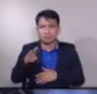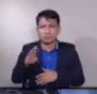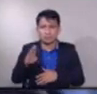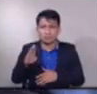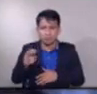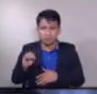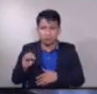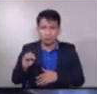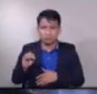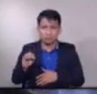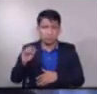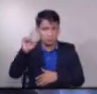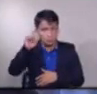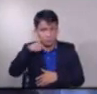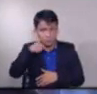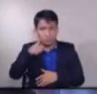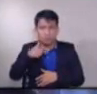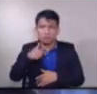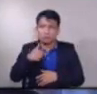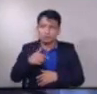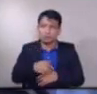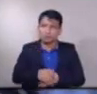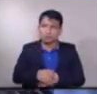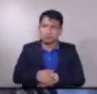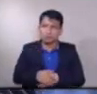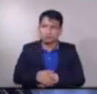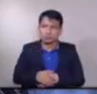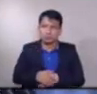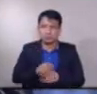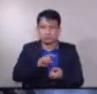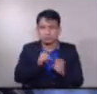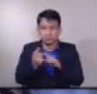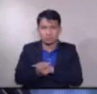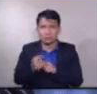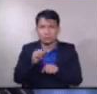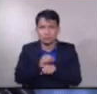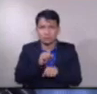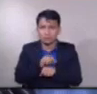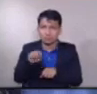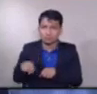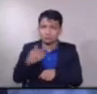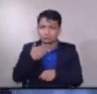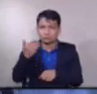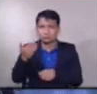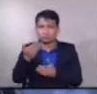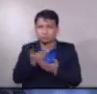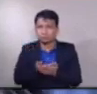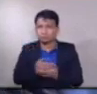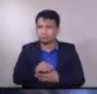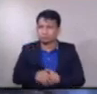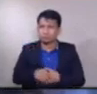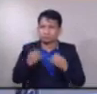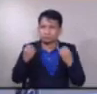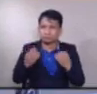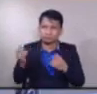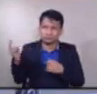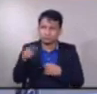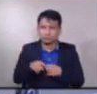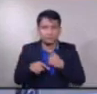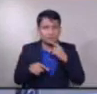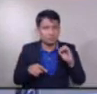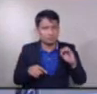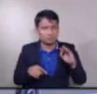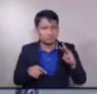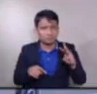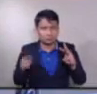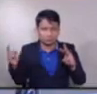the call centers. Let's convert the workforces into the better realm because... Pero baka maraming sasabihin ng mga